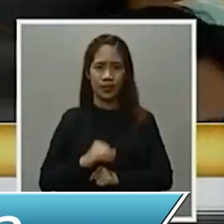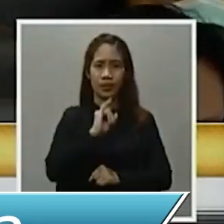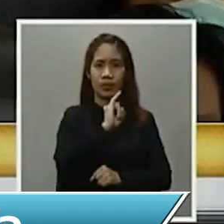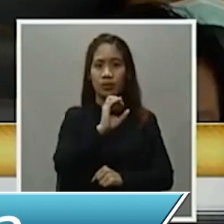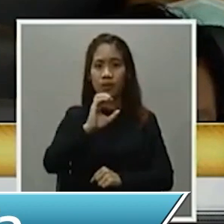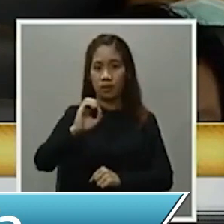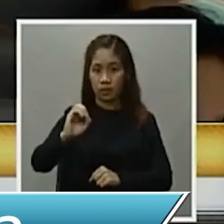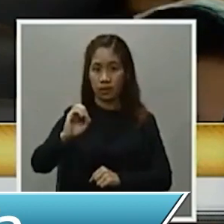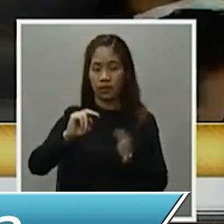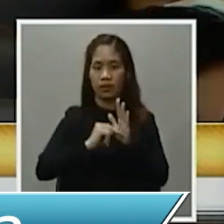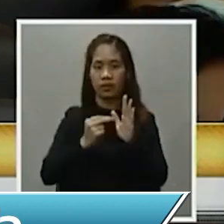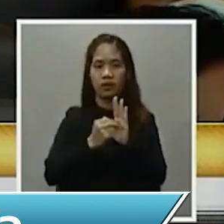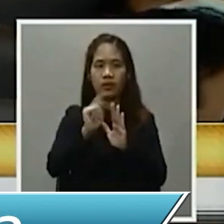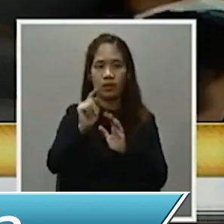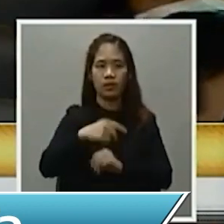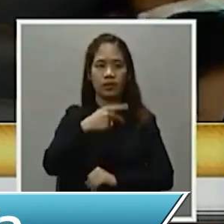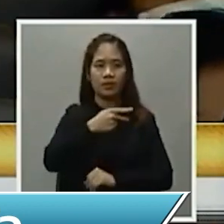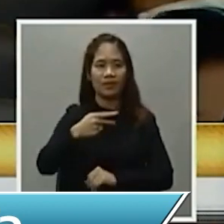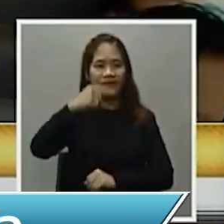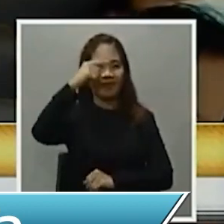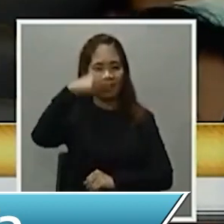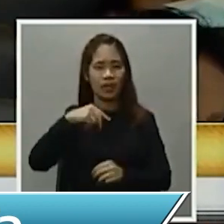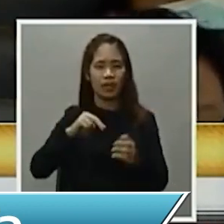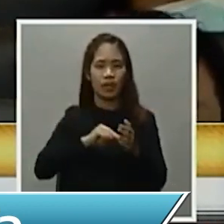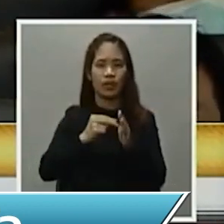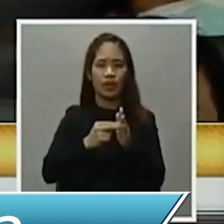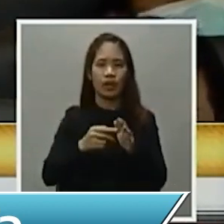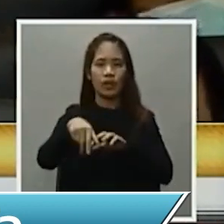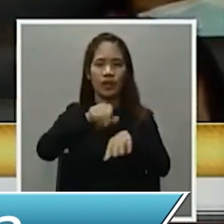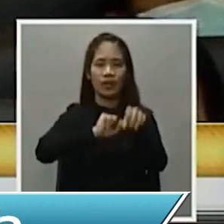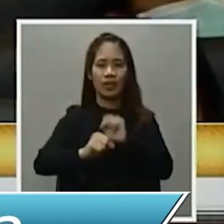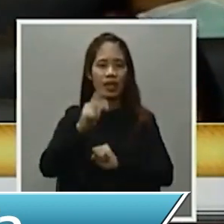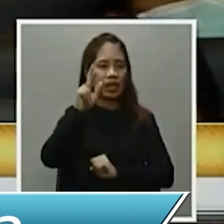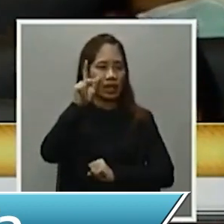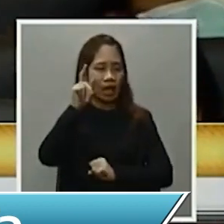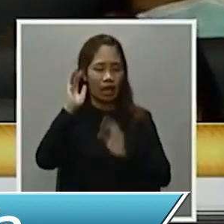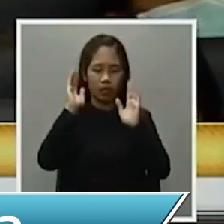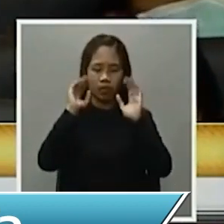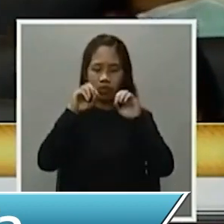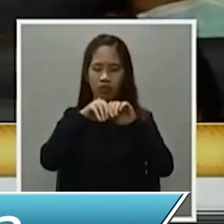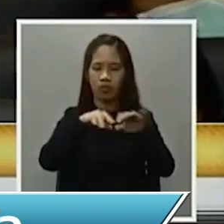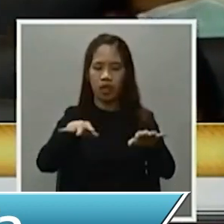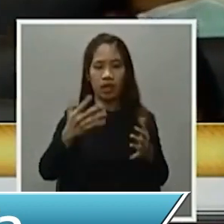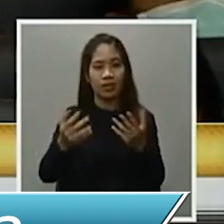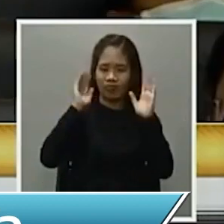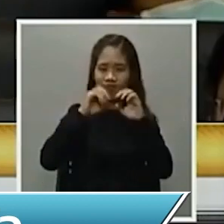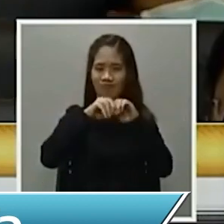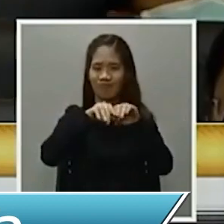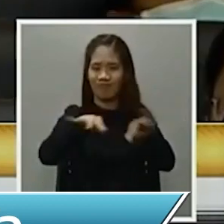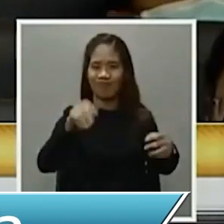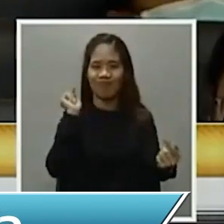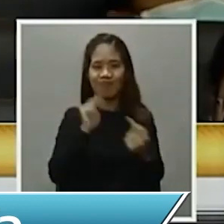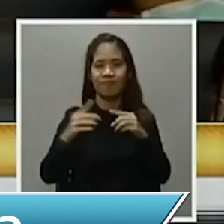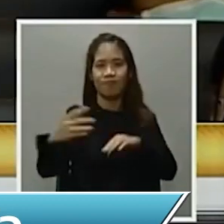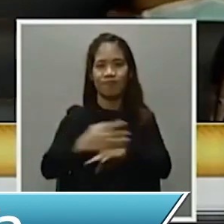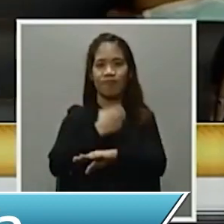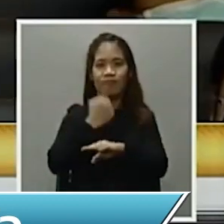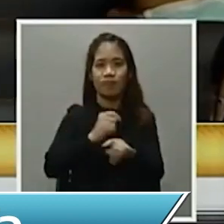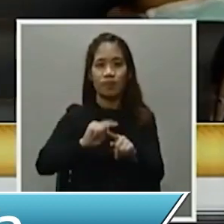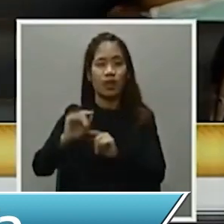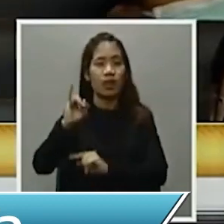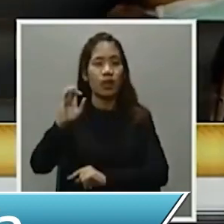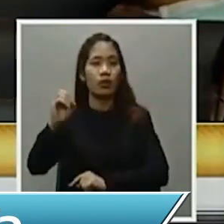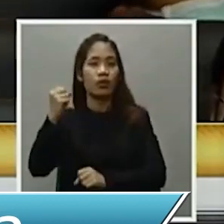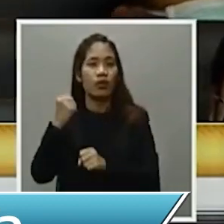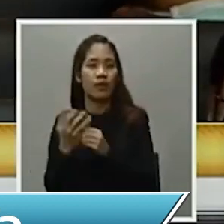รับผิดชอบในส่วนนี้ได้อย่างแน่นอนนะคะระหว่างการอภิปรายนะคะส.ส.วิโรจน์ได้มีการนำคลิปวิดีโอมาเปิดอ้